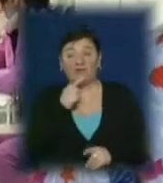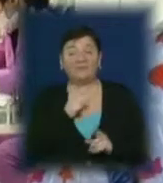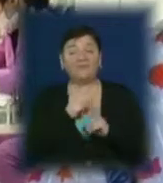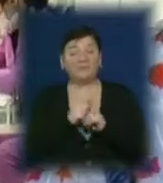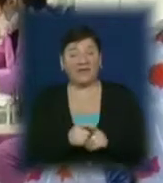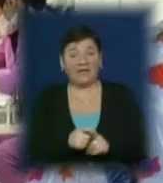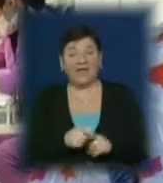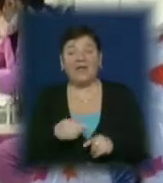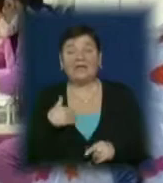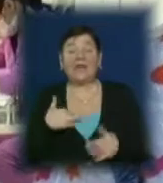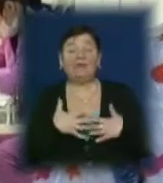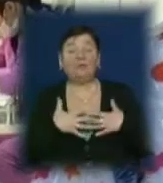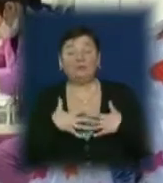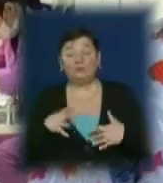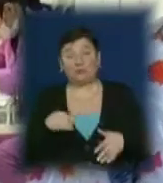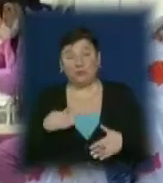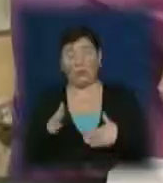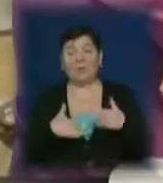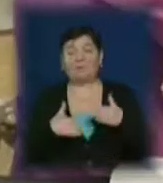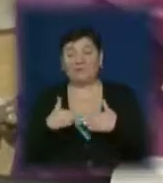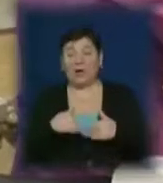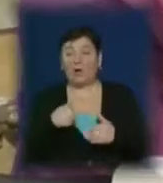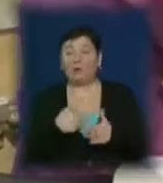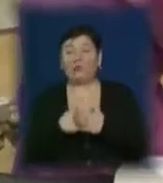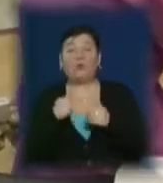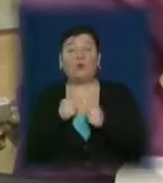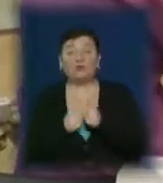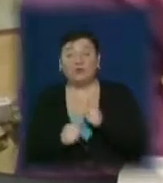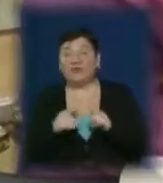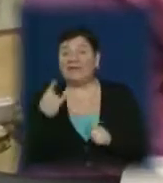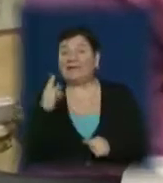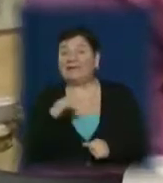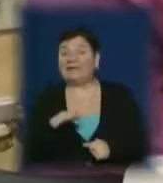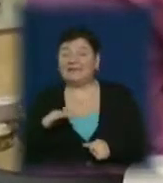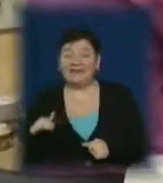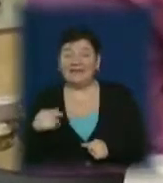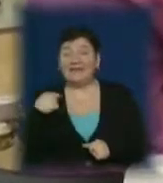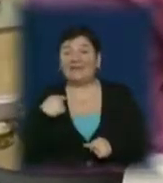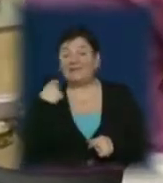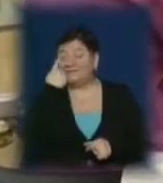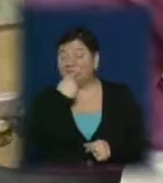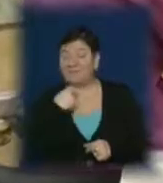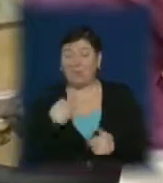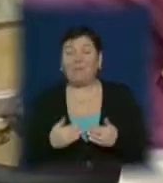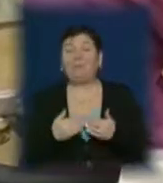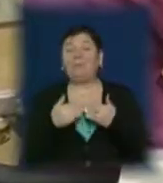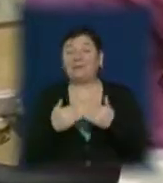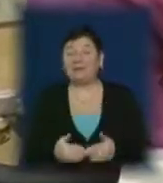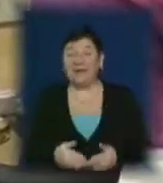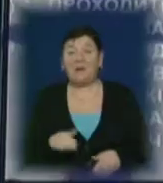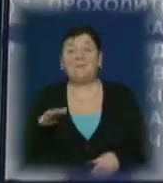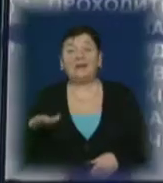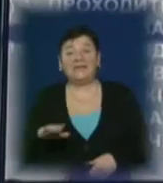відповідає – бо люблю свою спеціальність. До кожної дитини у цьому відділенні шукають індивідуальний підхід. Все, аби маленькі пацієнти